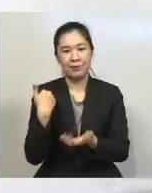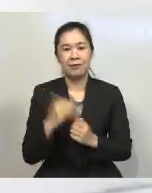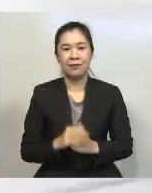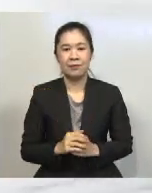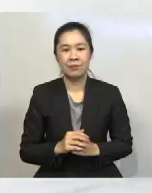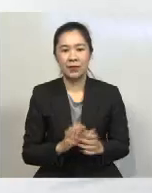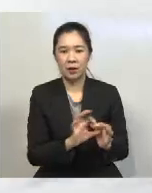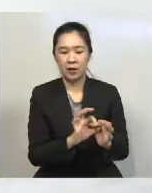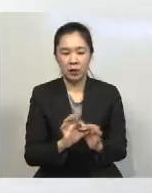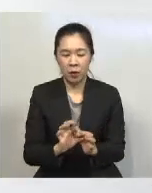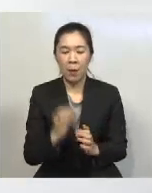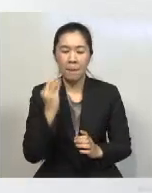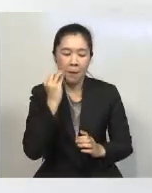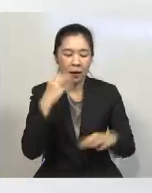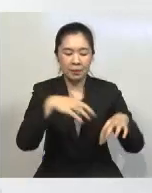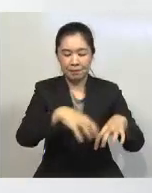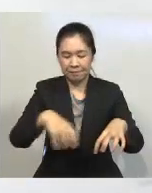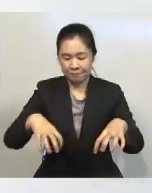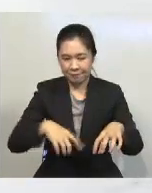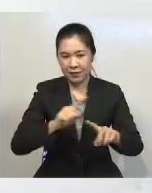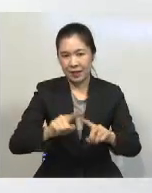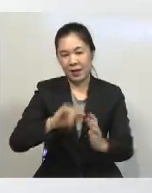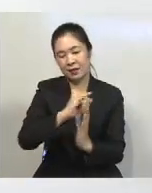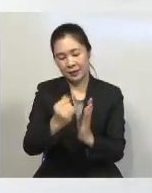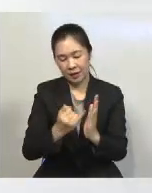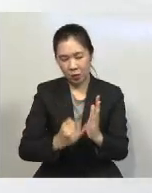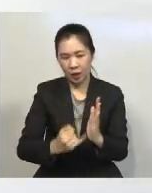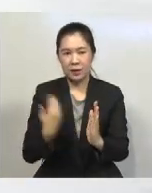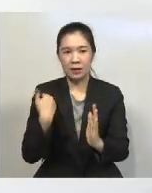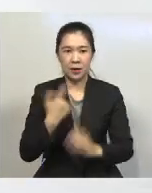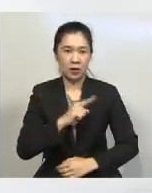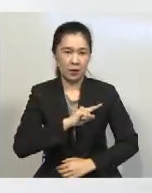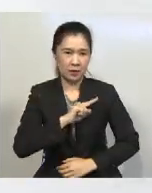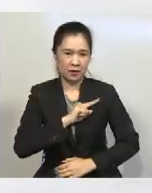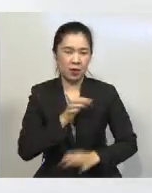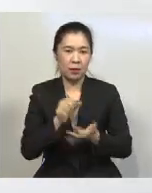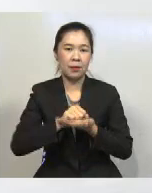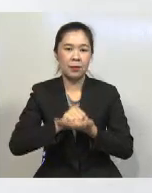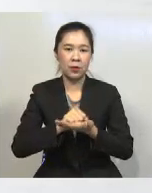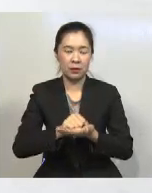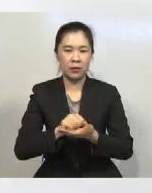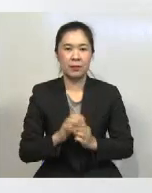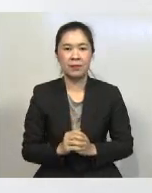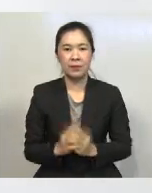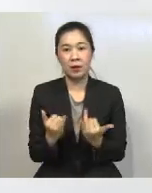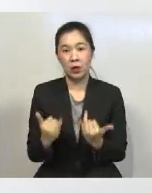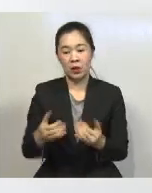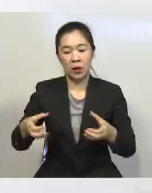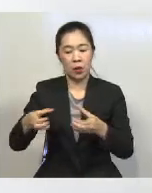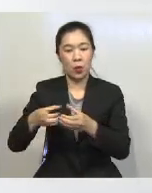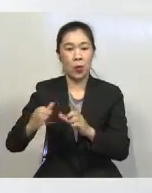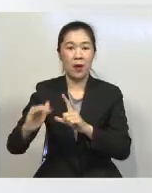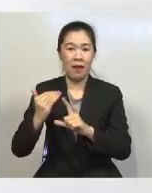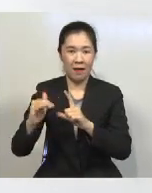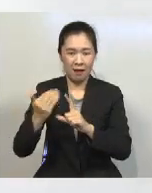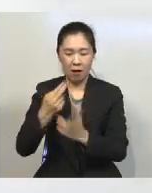างตำบลระหว่างหมู่บ้านและก็รวมทั้งระหว่างจังหวัดนะครับทั้งนี้ทั้งนั้นในส่วนของอำเภอเขิงในเองก็ได้ตั้งกลุ่มไลน์เพื่อจะรายงานเห